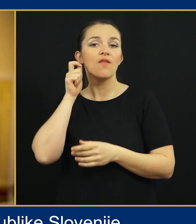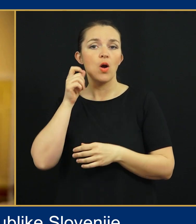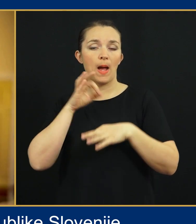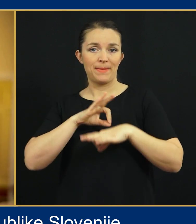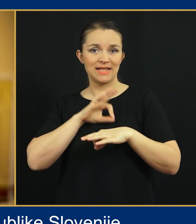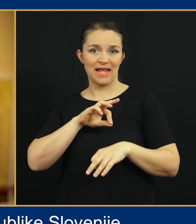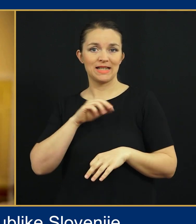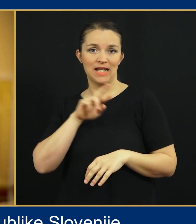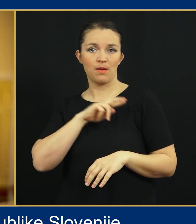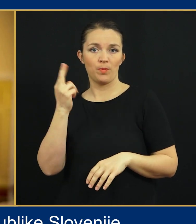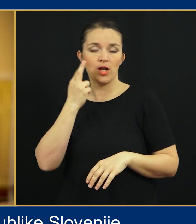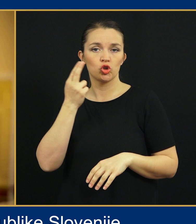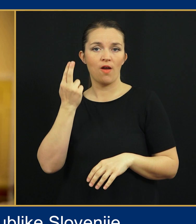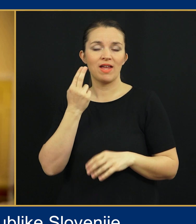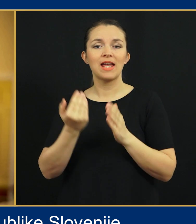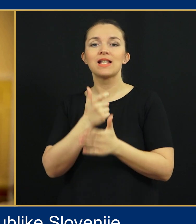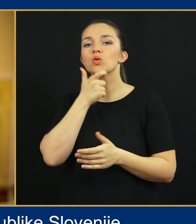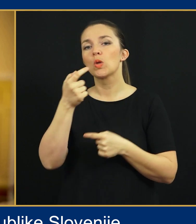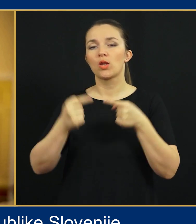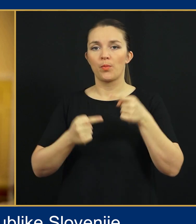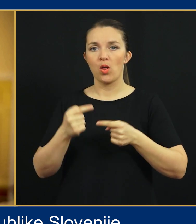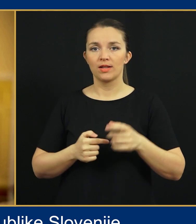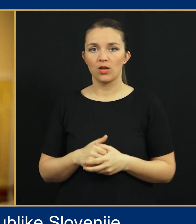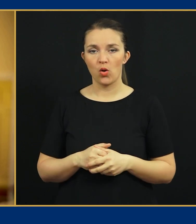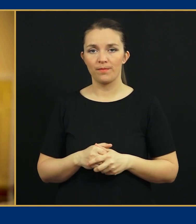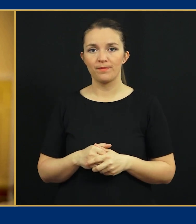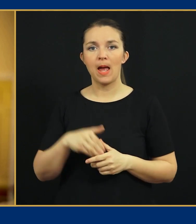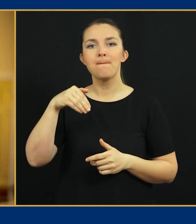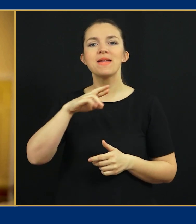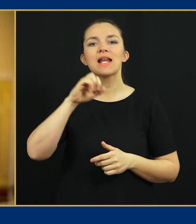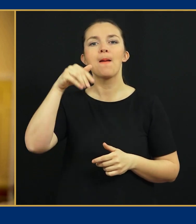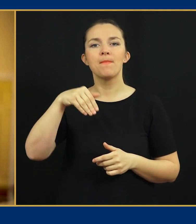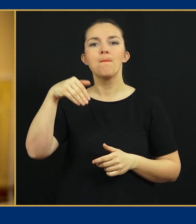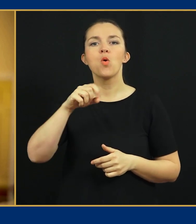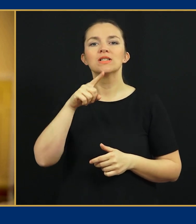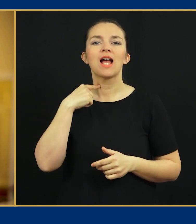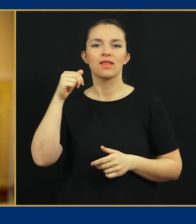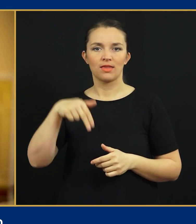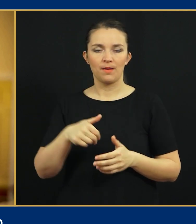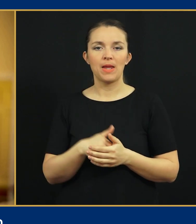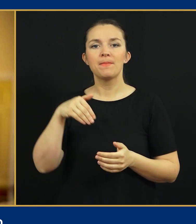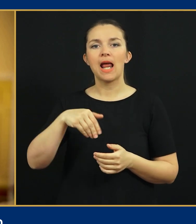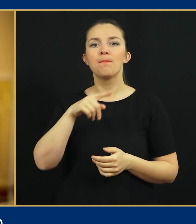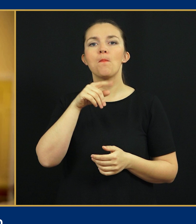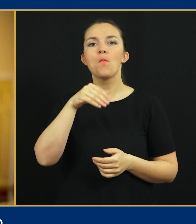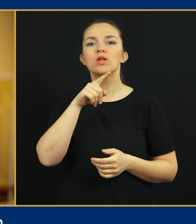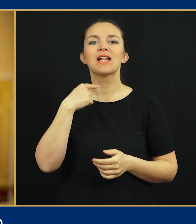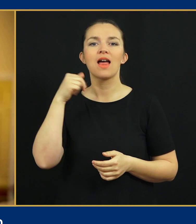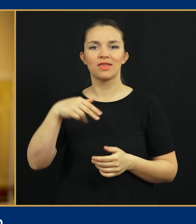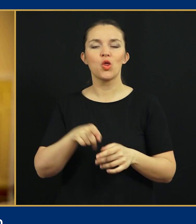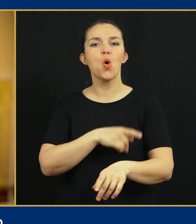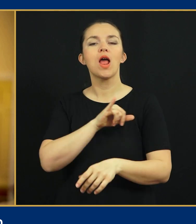Svetovalka predsednice Republike Slovenije za zunanjo politiko Mirjam Možgan. Mirjam Možgan